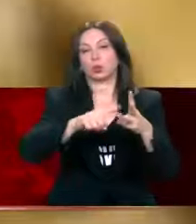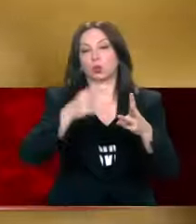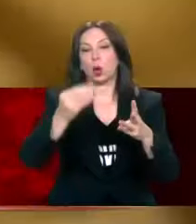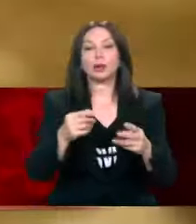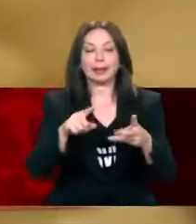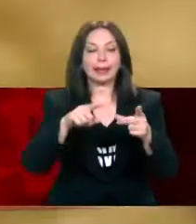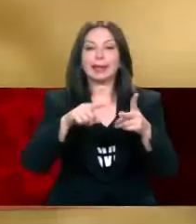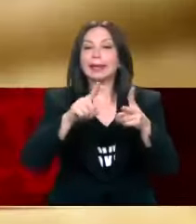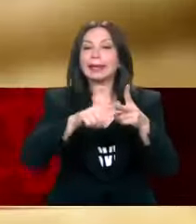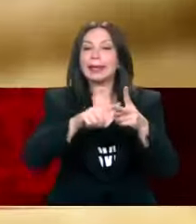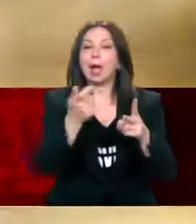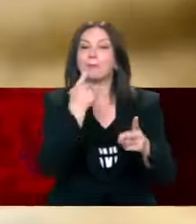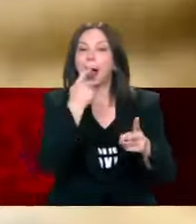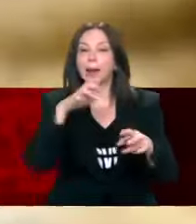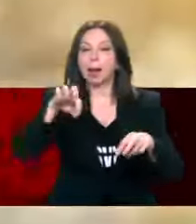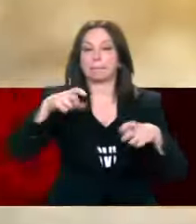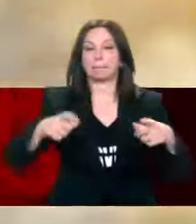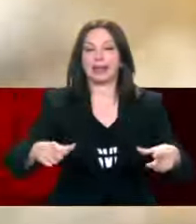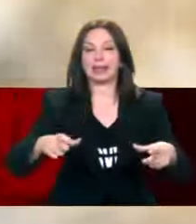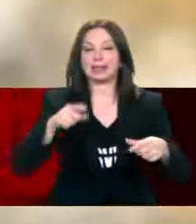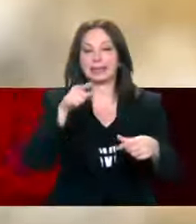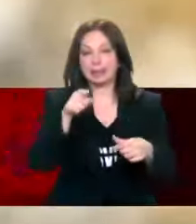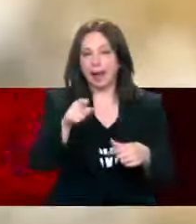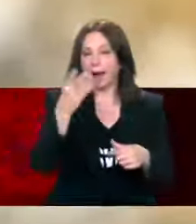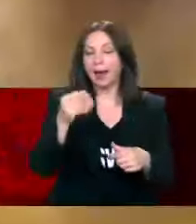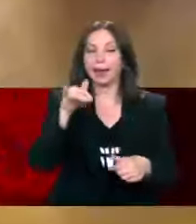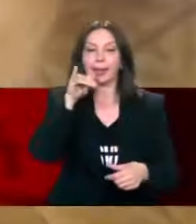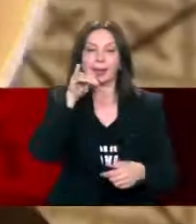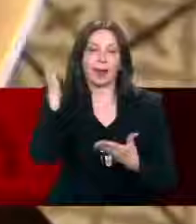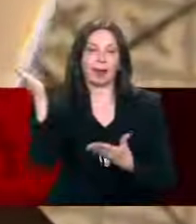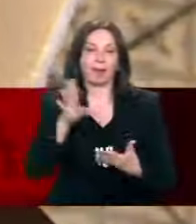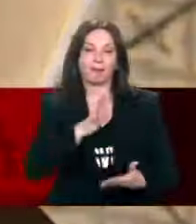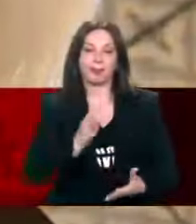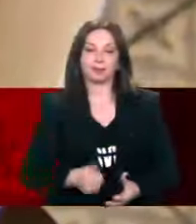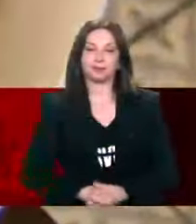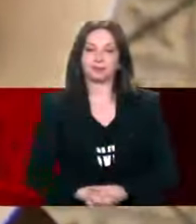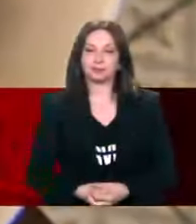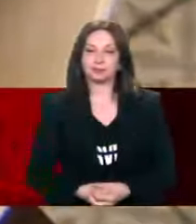İkide ise makarna ve pizzasıyla meşhur bir mutfak İtalya var.